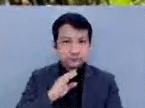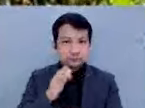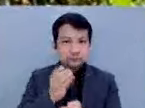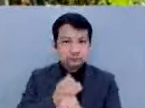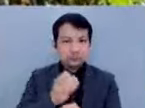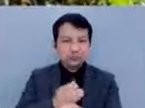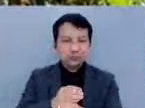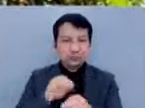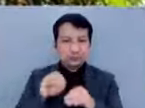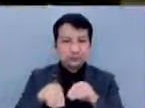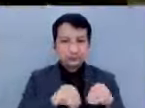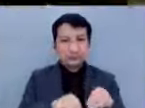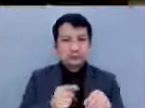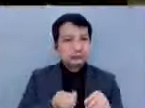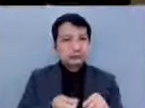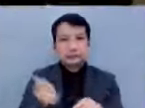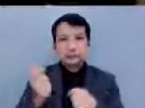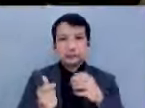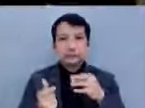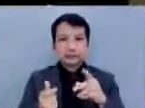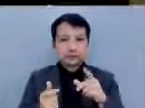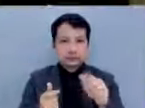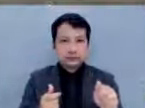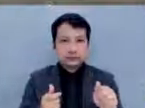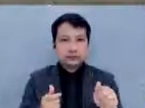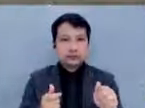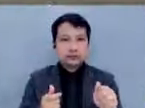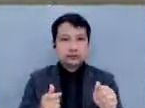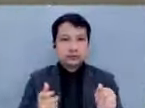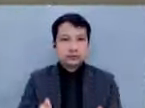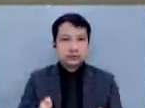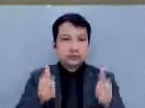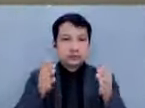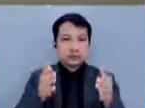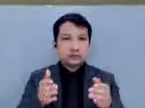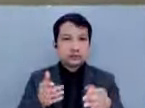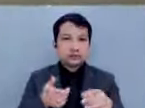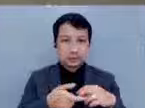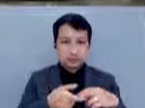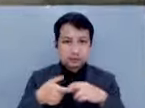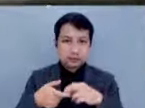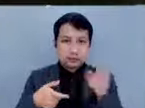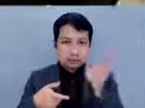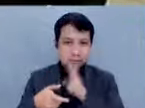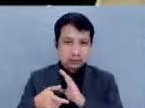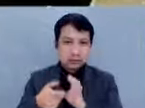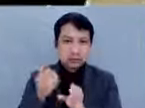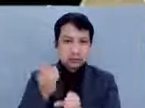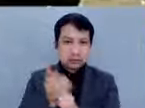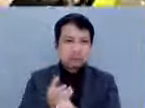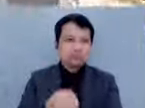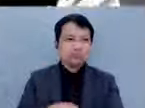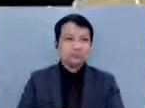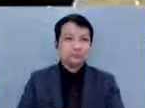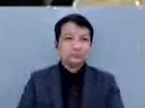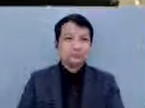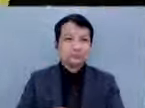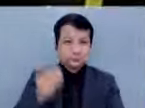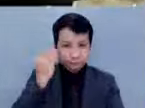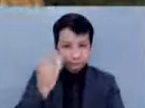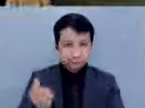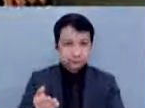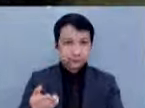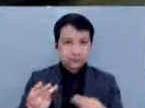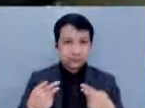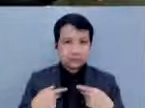huli, binaklas pa rin ng MMDA ang naturang balkonahe at tino ang sirang sasakyan. Bukod sa mga yan, may mga nakita